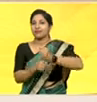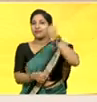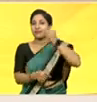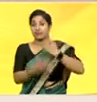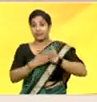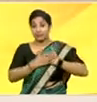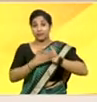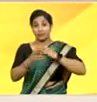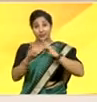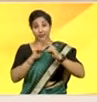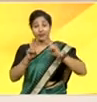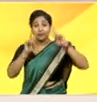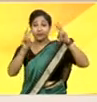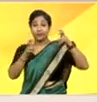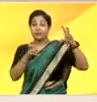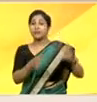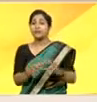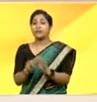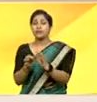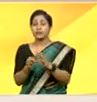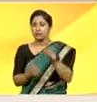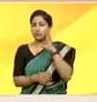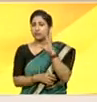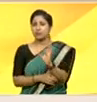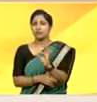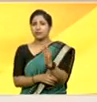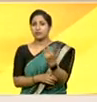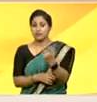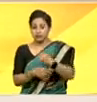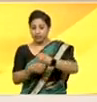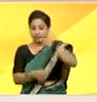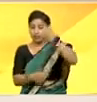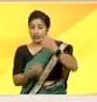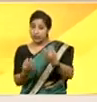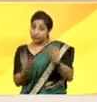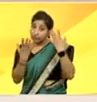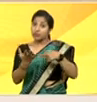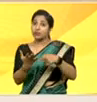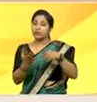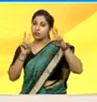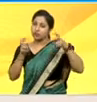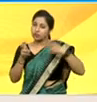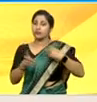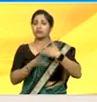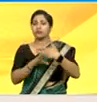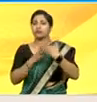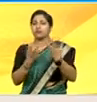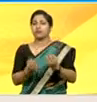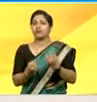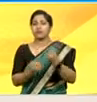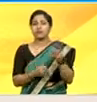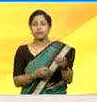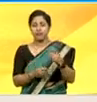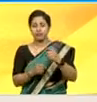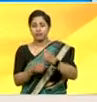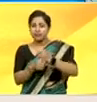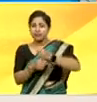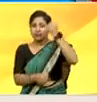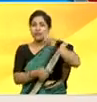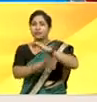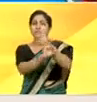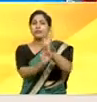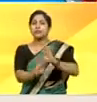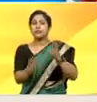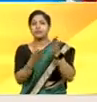बात में आज मैं आपको एक खास तरह के छातों के बारे में बताना चाहता हूं। ये छाते तैयार होते